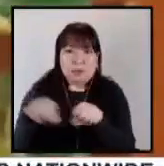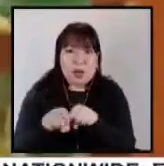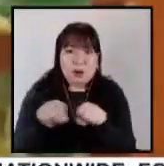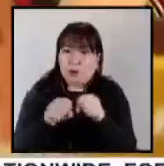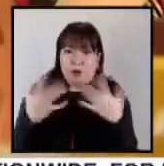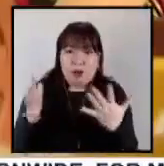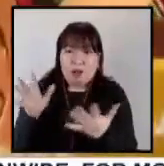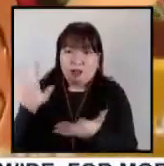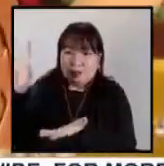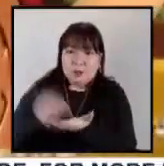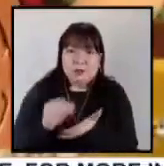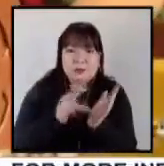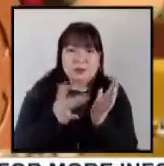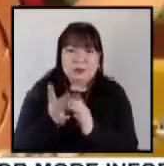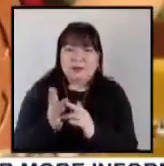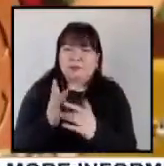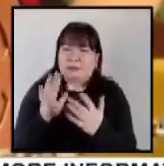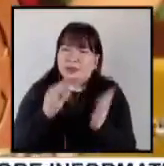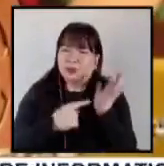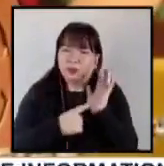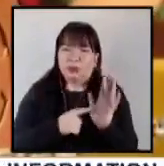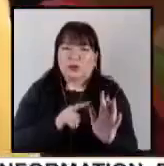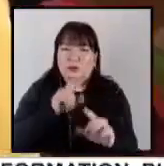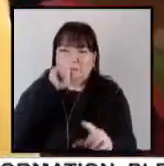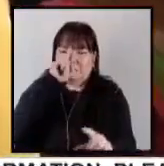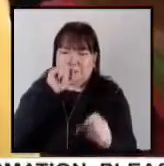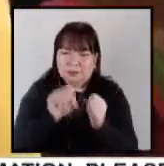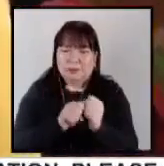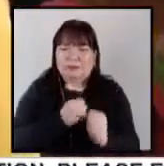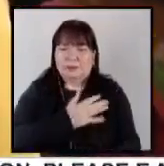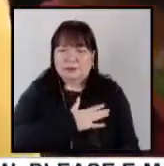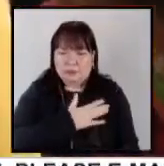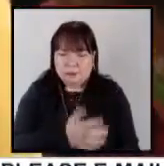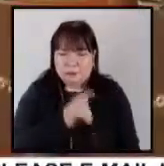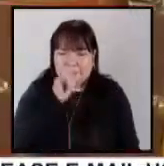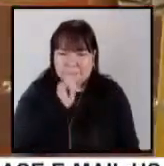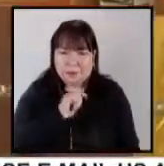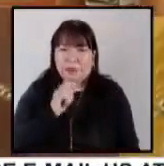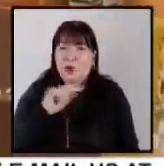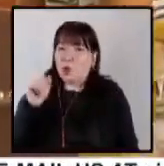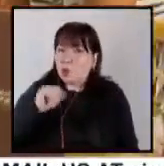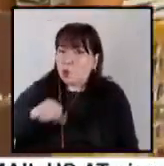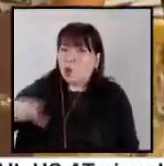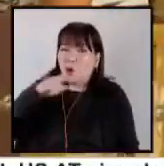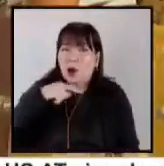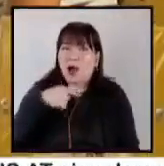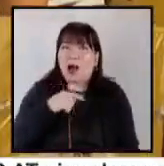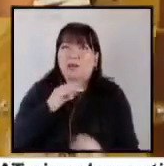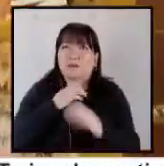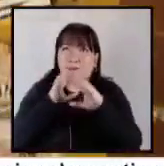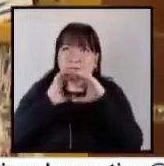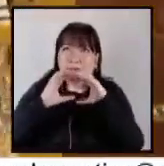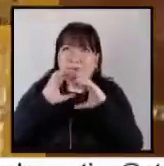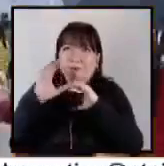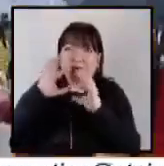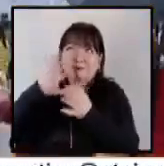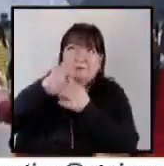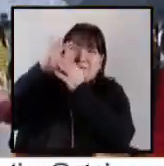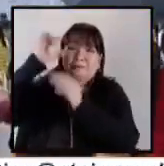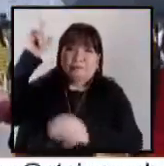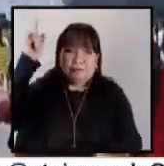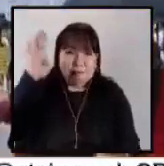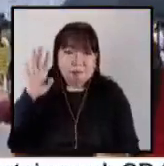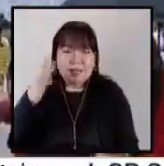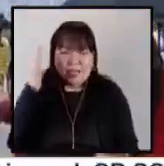Lahat tayo ay may pakiusap sa Diyos. Alam niya ang ating mga hiling at daing. Pero sa ngayon na may pandemya at